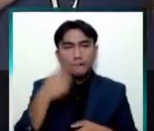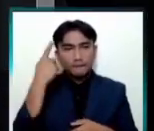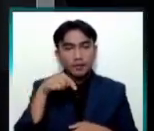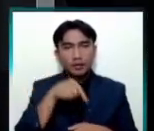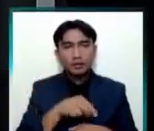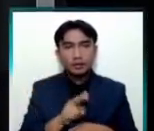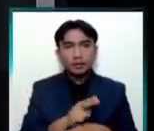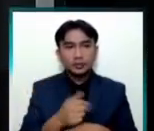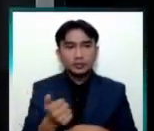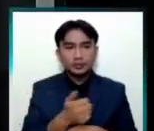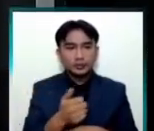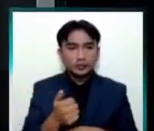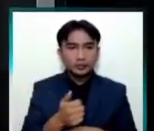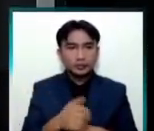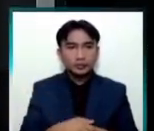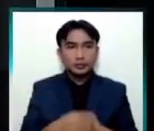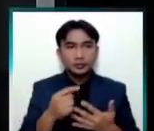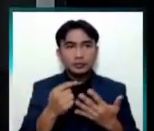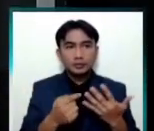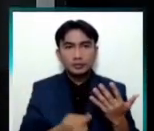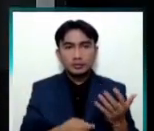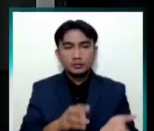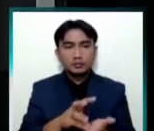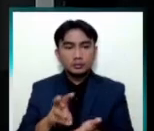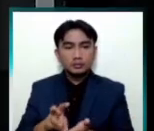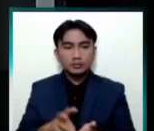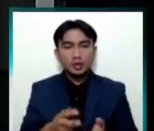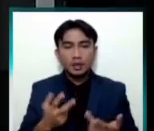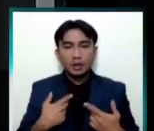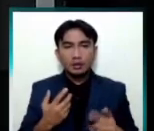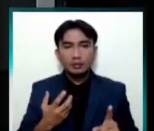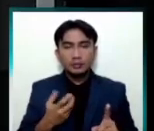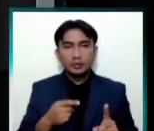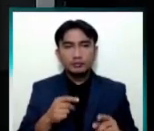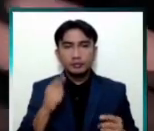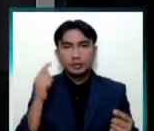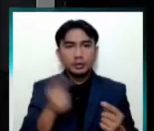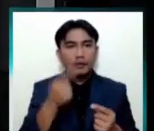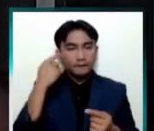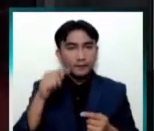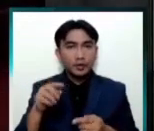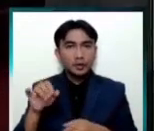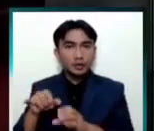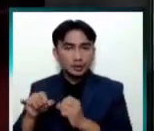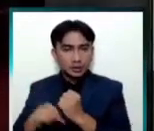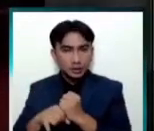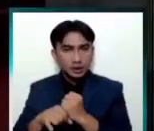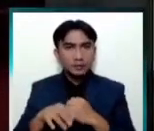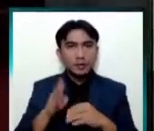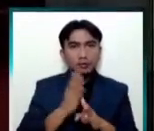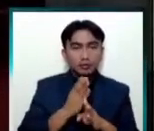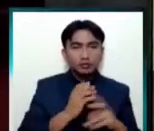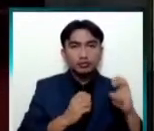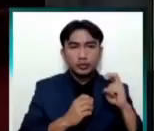Central Luzon, Calabarzon at Metro Cebu. Target din itong magamit sa pangkaraniwang jeep, bus at tren. 9 to 12 months ang